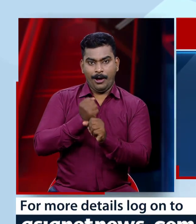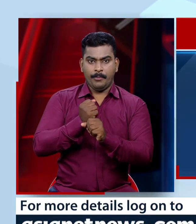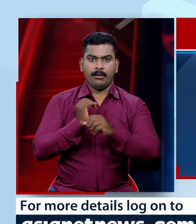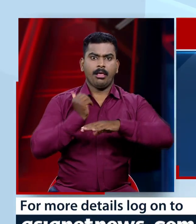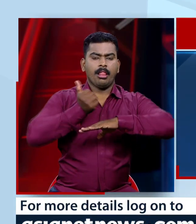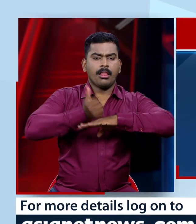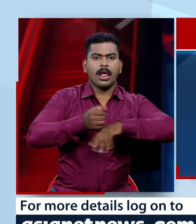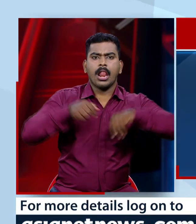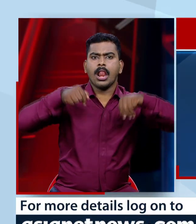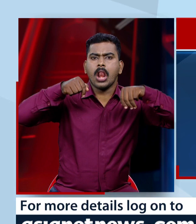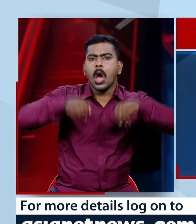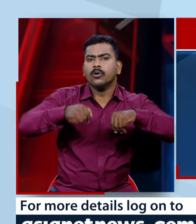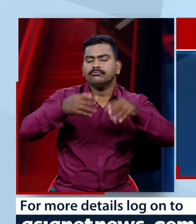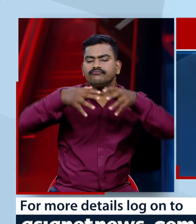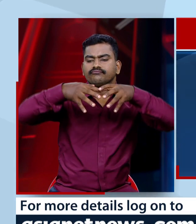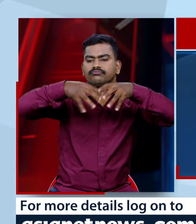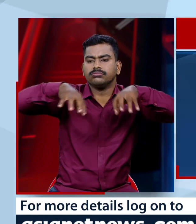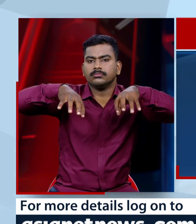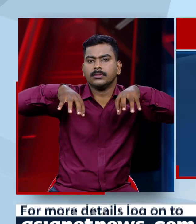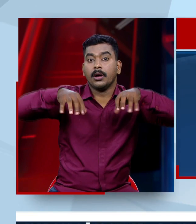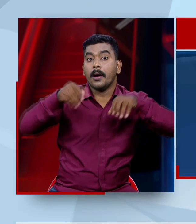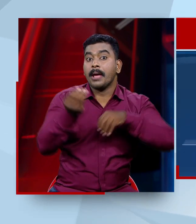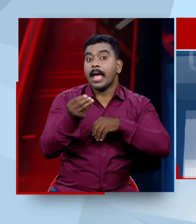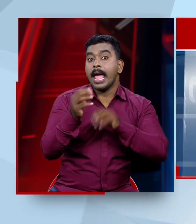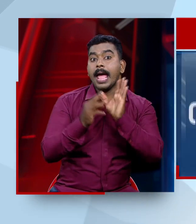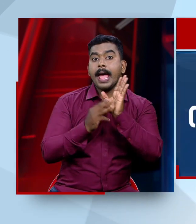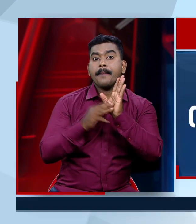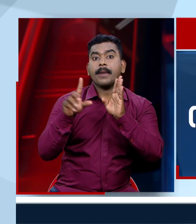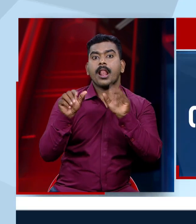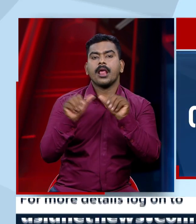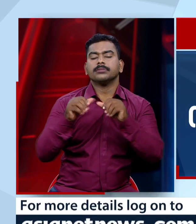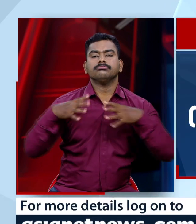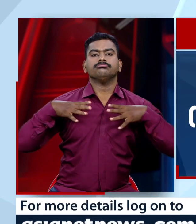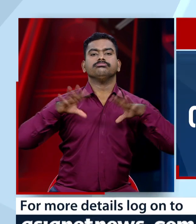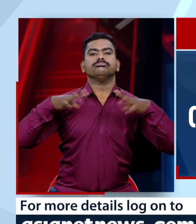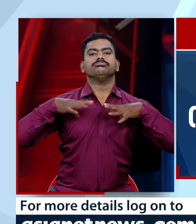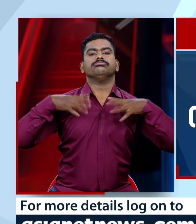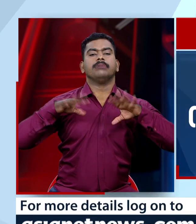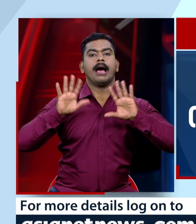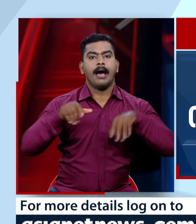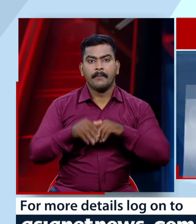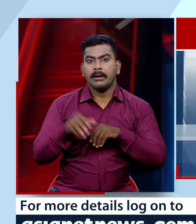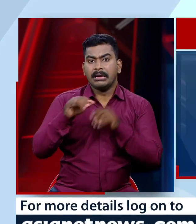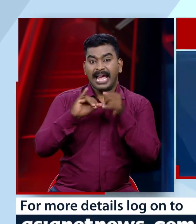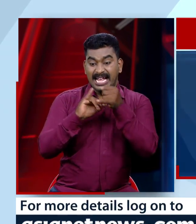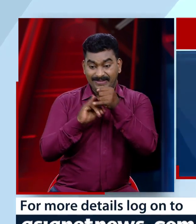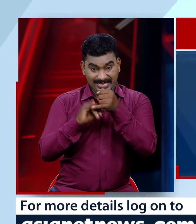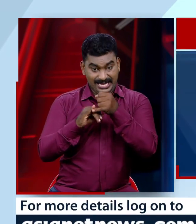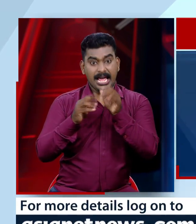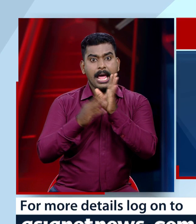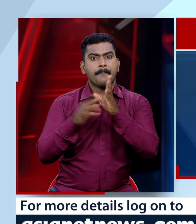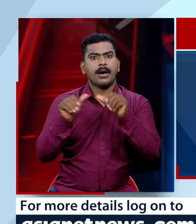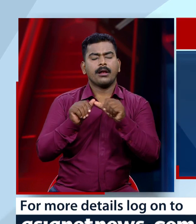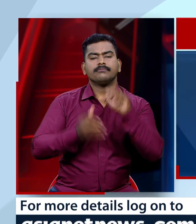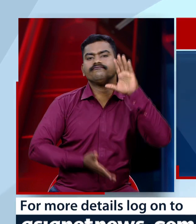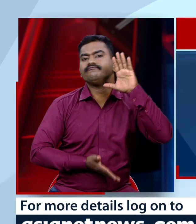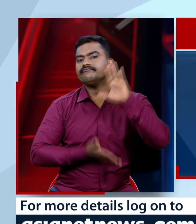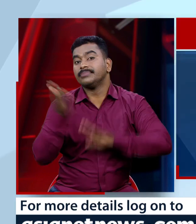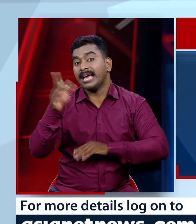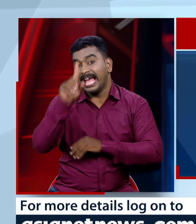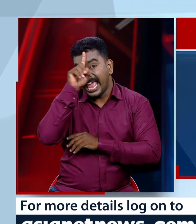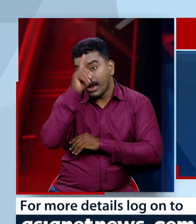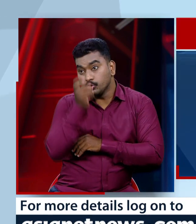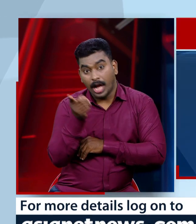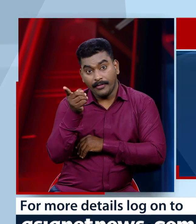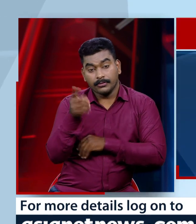വിമതരടക്കം 39 പേർ വിട്ടുനിന്നു. 5 മന്ത്രിമാരടക്കം 22 ശിവസേന എംഎൽഎമാർ സൂററ്റിലെ ഹോട്ടലിലാണ്. വിമത